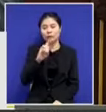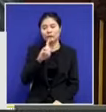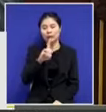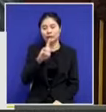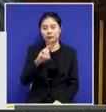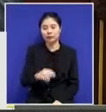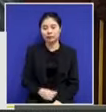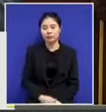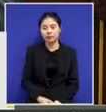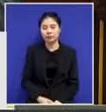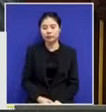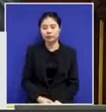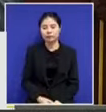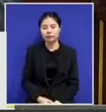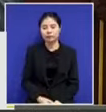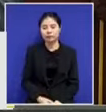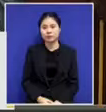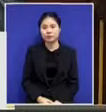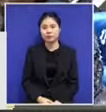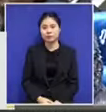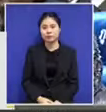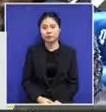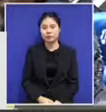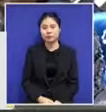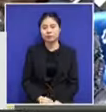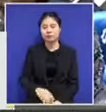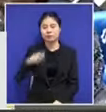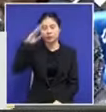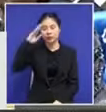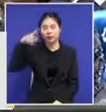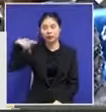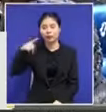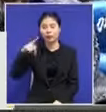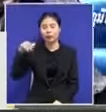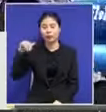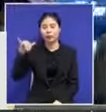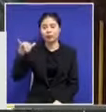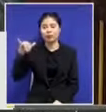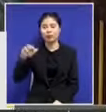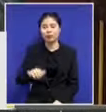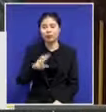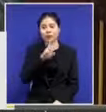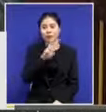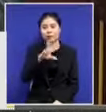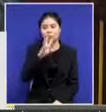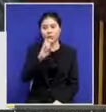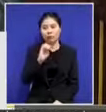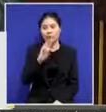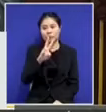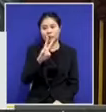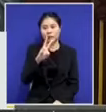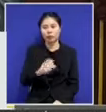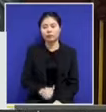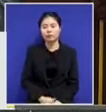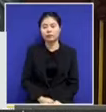ธีรัชกิจประการ พลเอกประยุทธ์จันทร์โอชาค่ะ 262พล